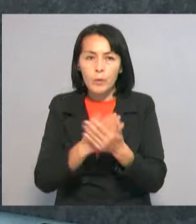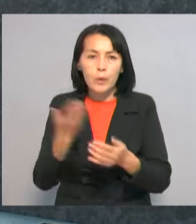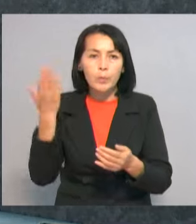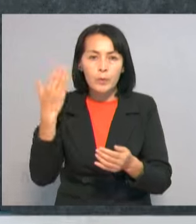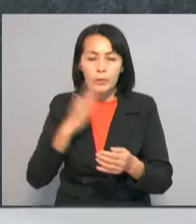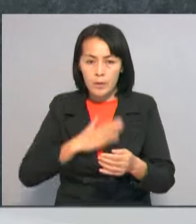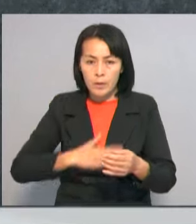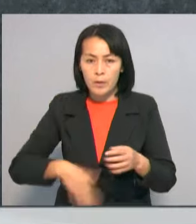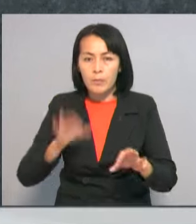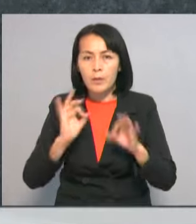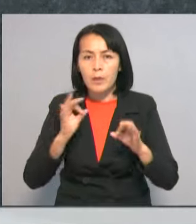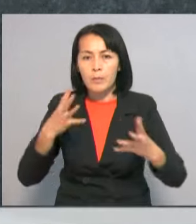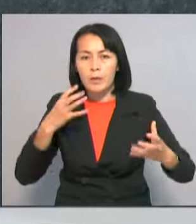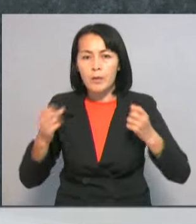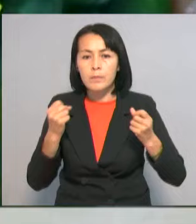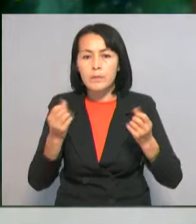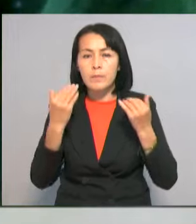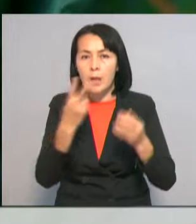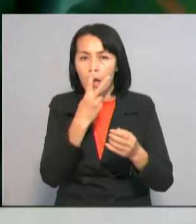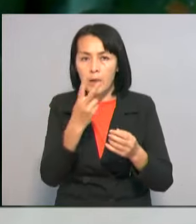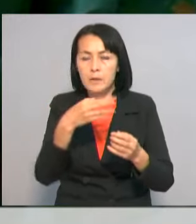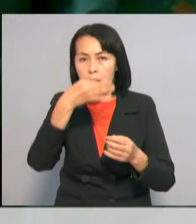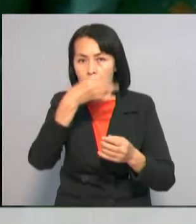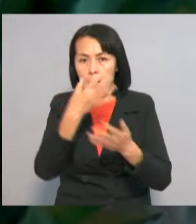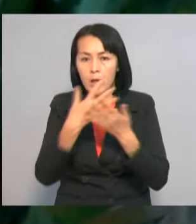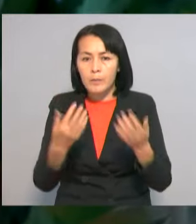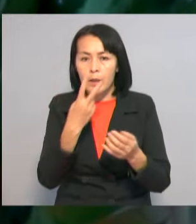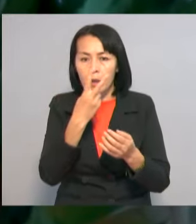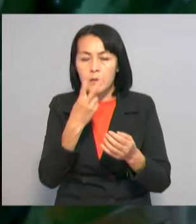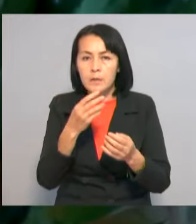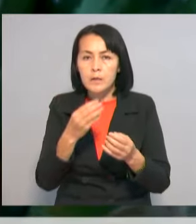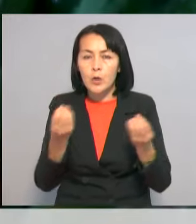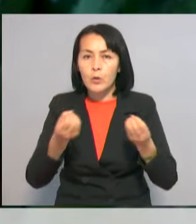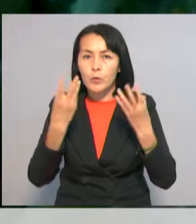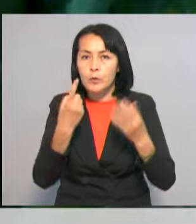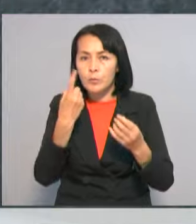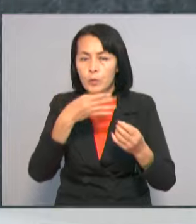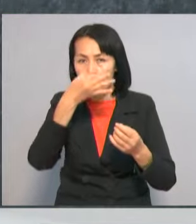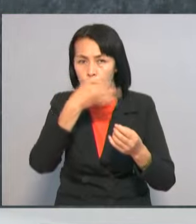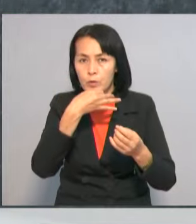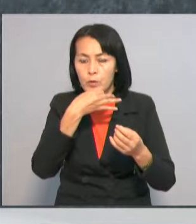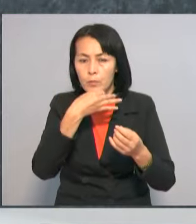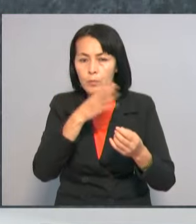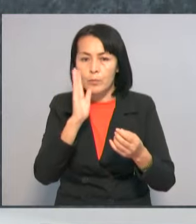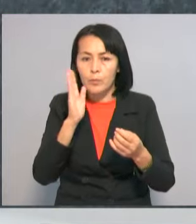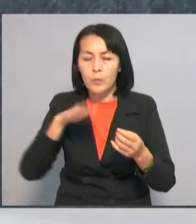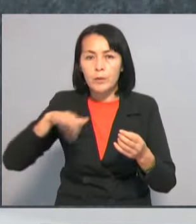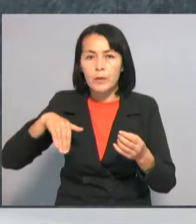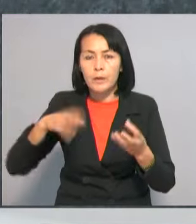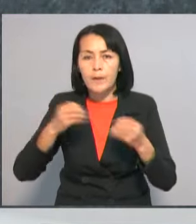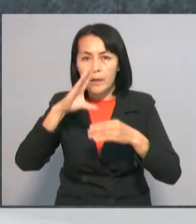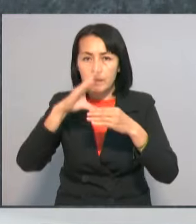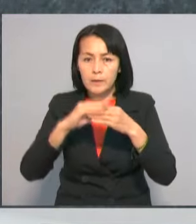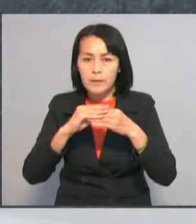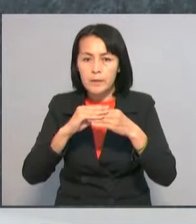Бұрынғыдан жақсымын. Мына дәріні, мысалы, күндіз біреуін ішем. Одан кейін